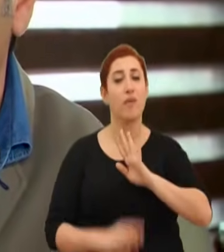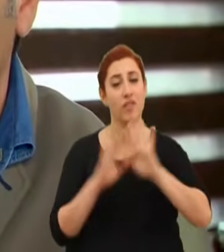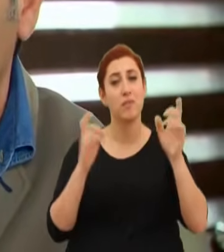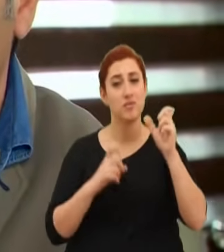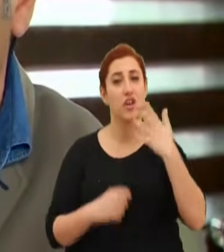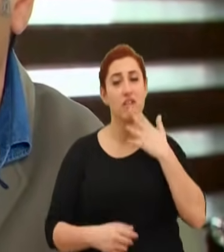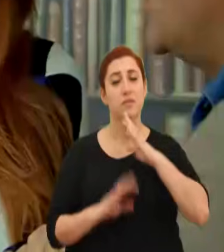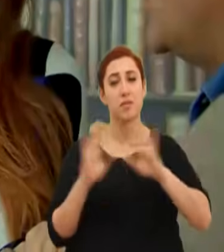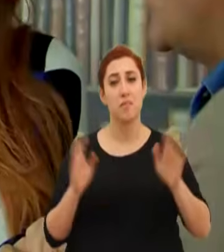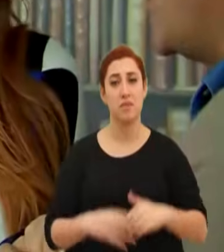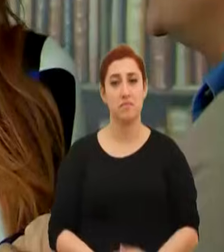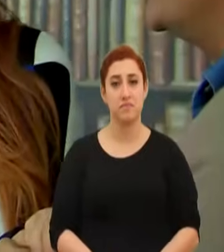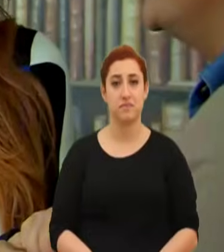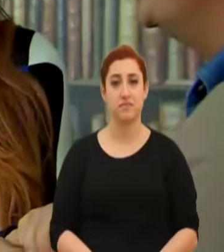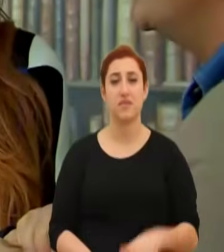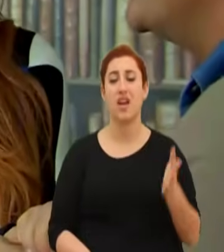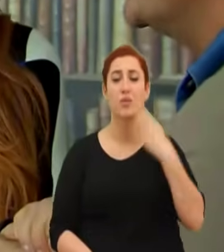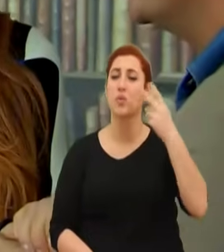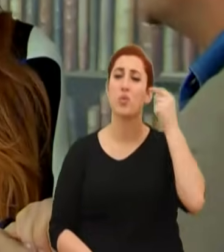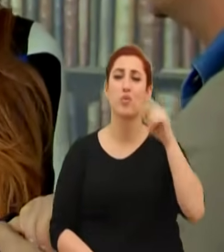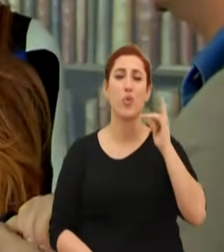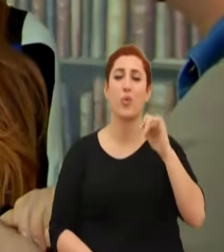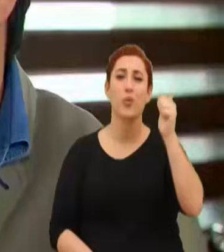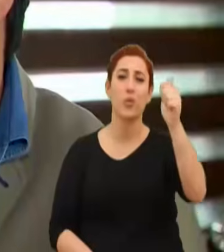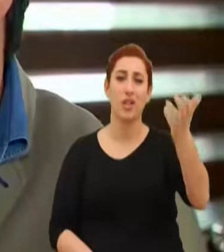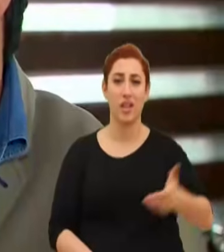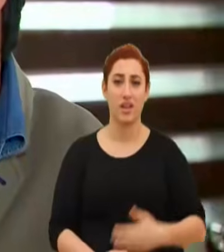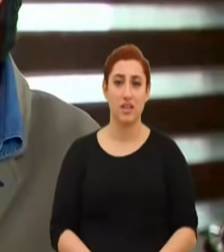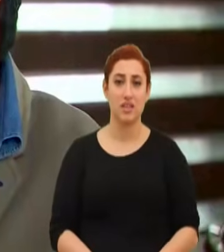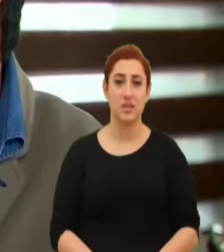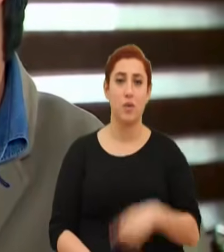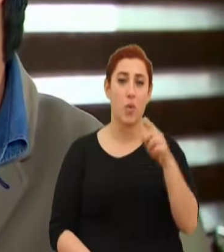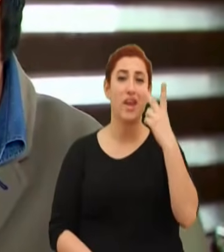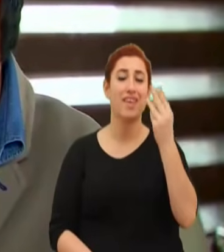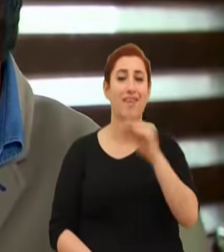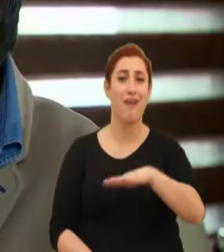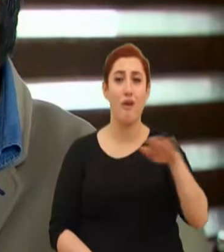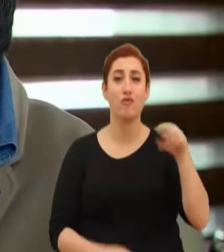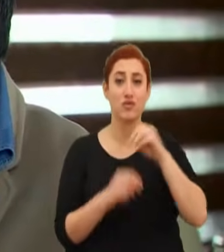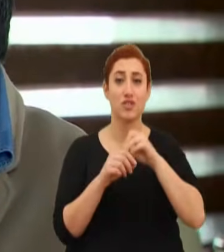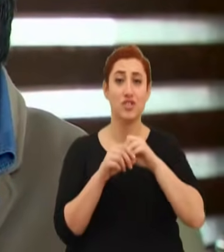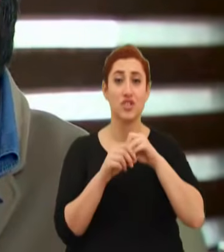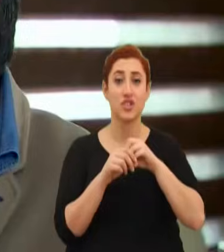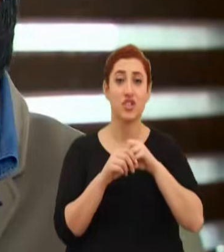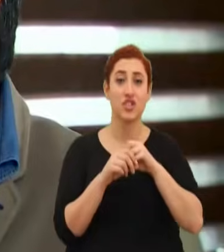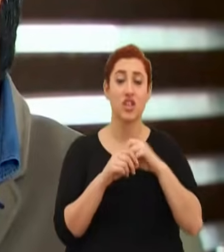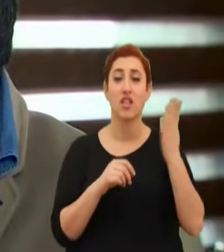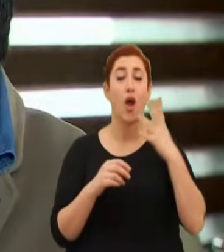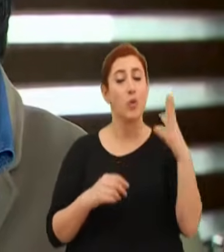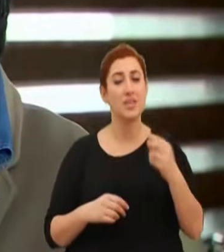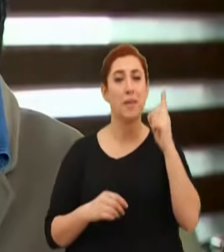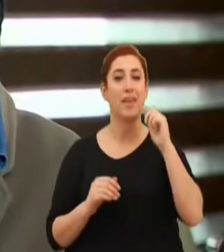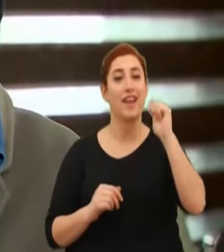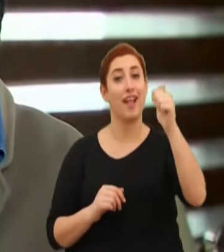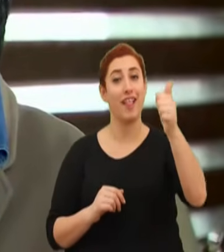Tamam Cavidan Hanım, tamam. Artık unutun bu kötü günleri. O iki minik yavrunuz için daha güzel